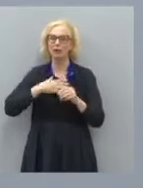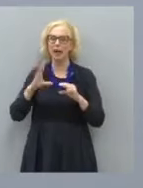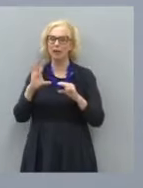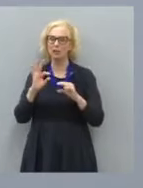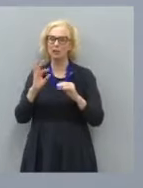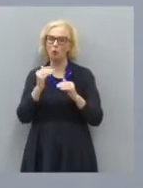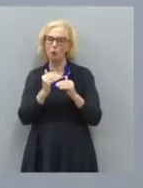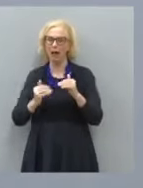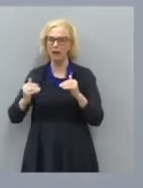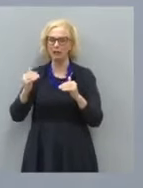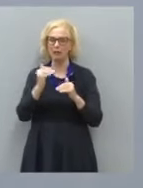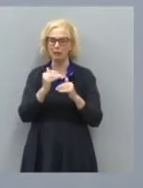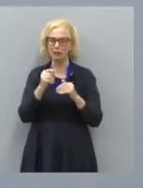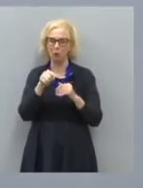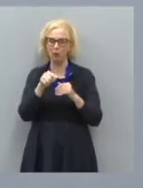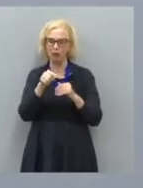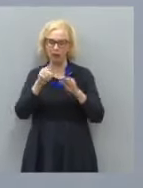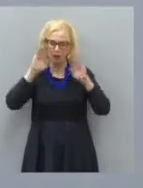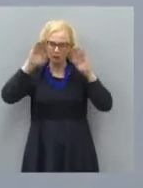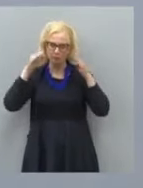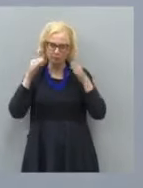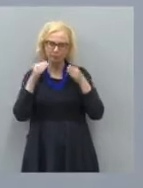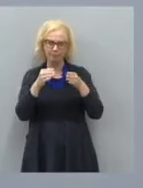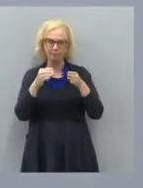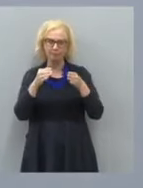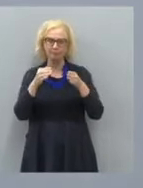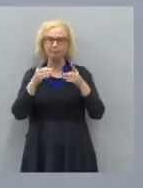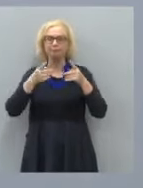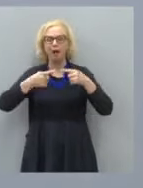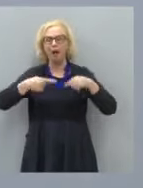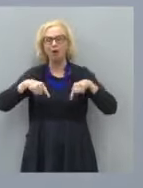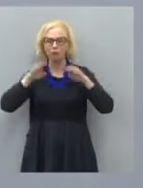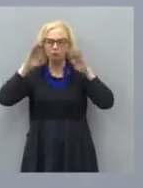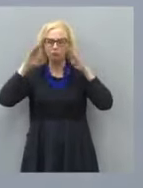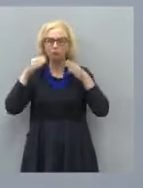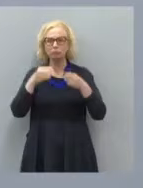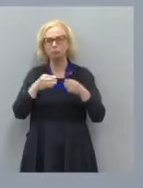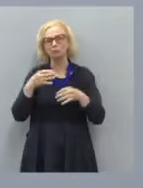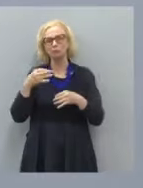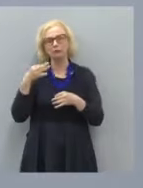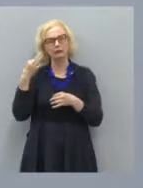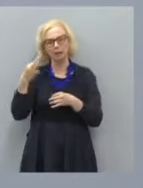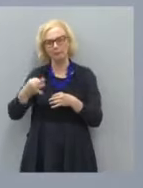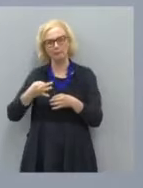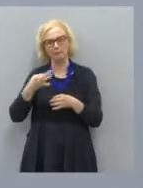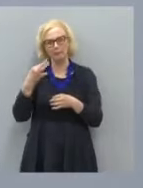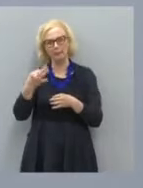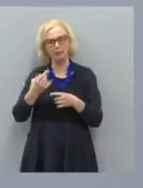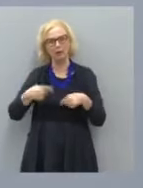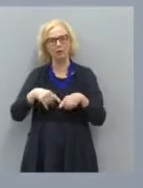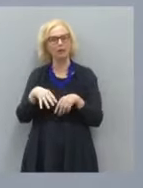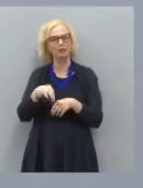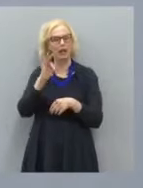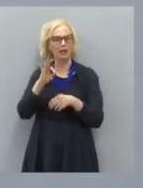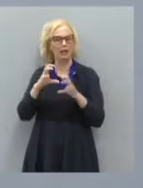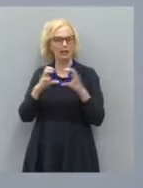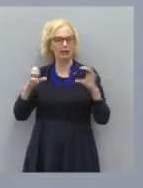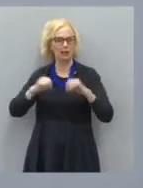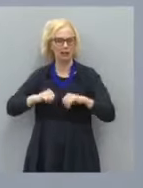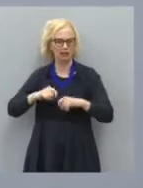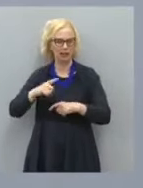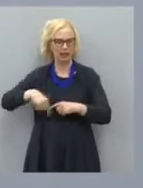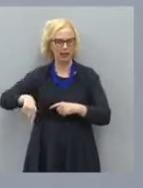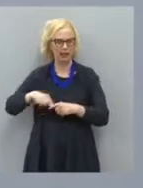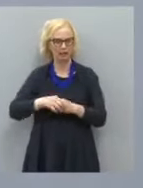su cui ci siamo concentrati da sempre come scelta dell'azienda sanitaria poi